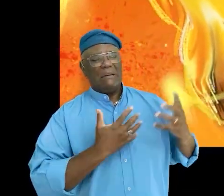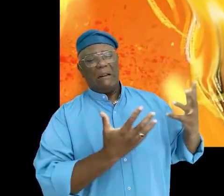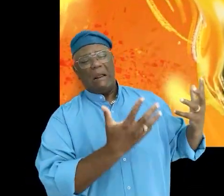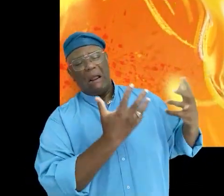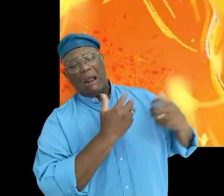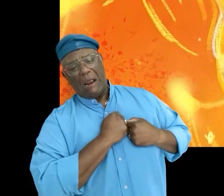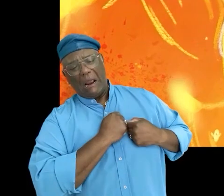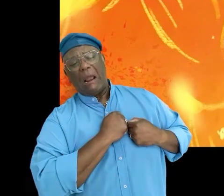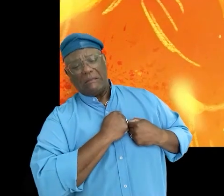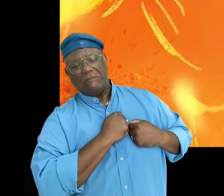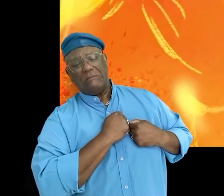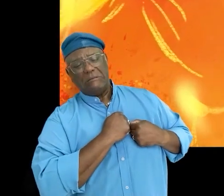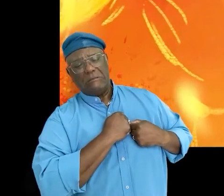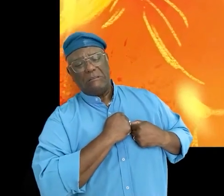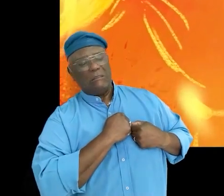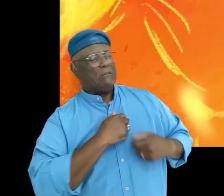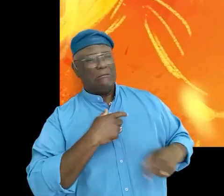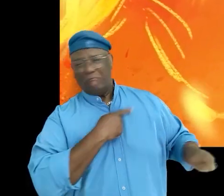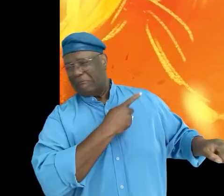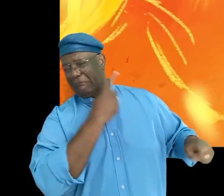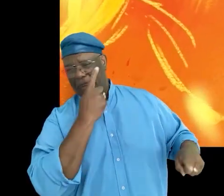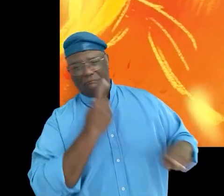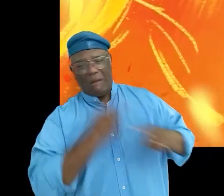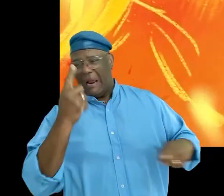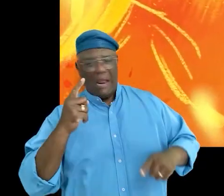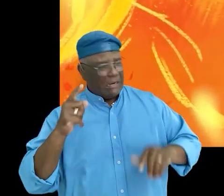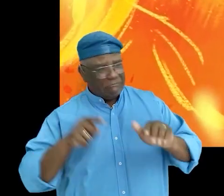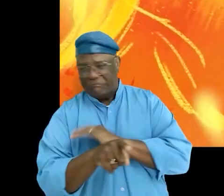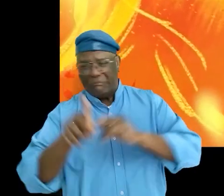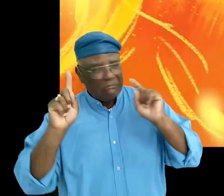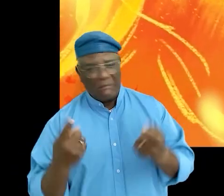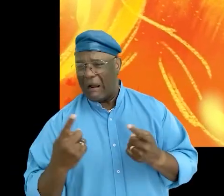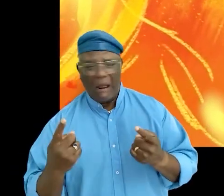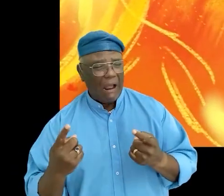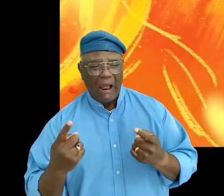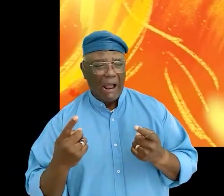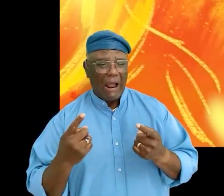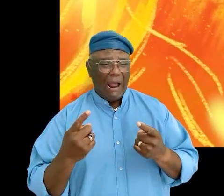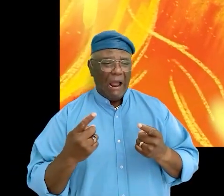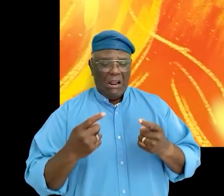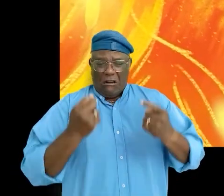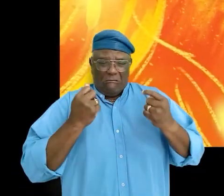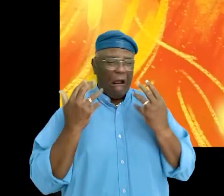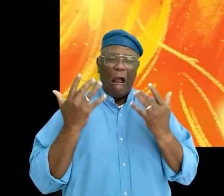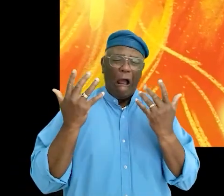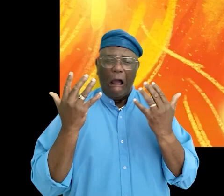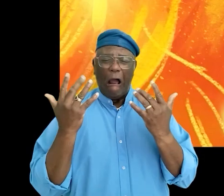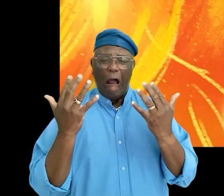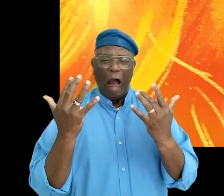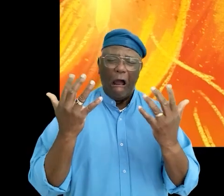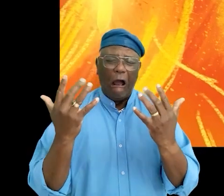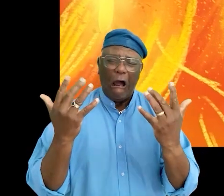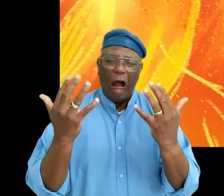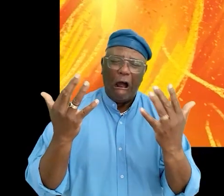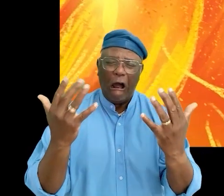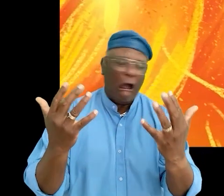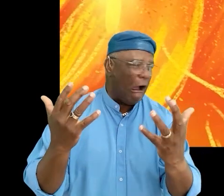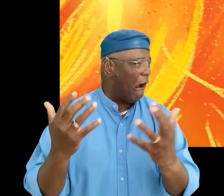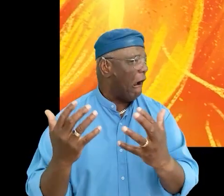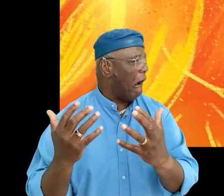teimlo'n siŵr ei fod yn mynd I dal nhw. Doedden nhw ddim yn gallu mynd yn ddigon gyflym, roedd hi'n bron a chydio ynddyn